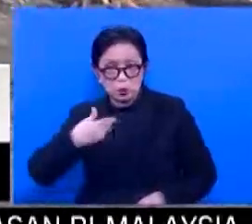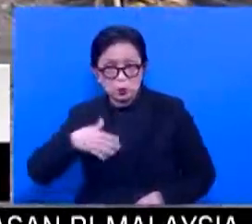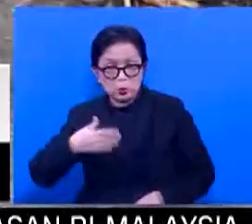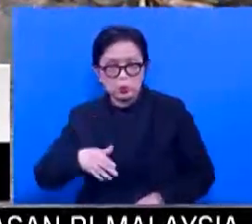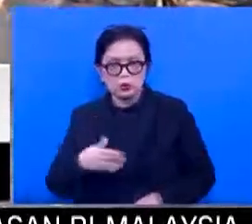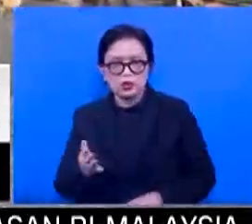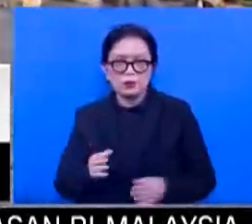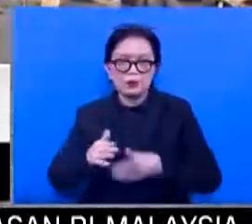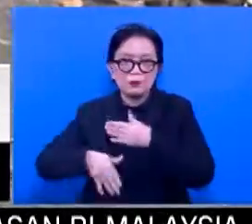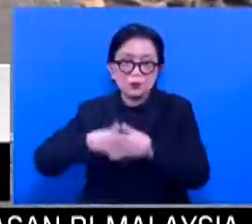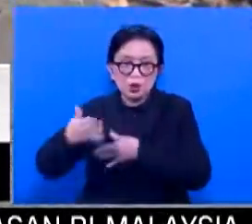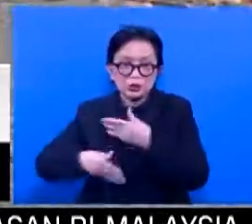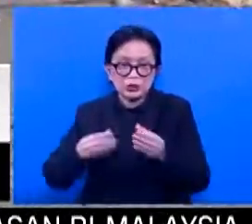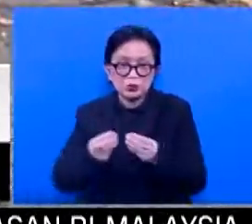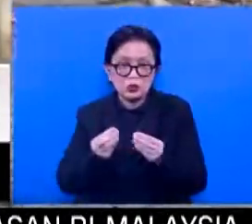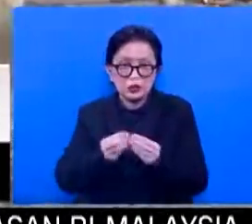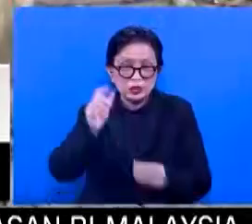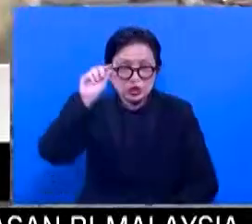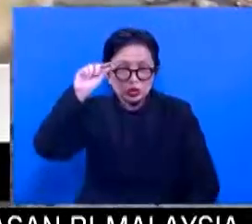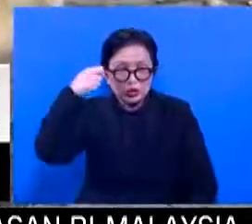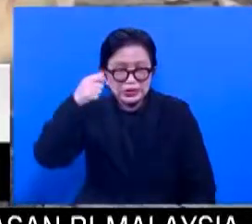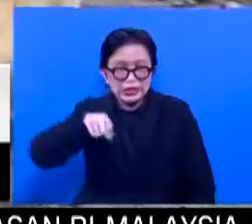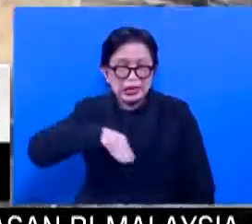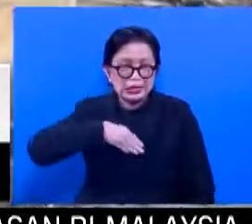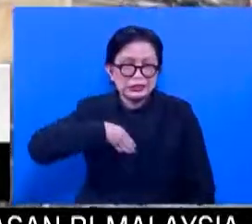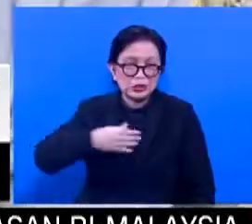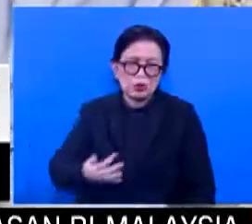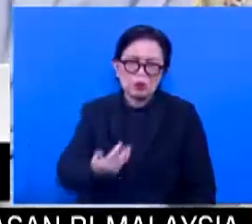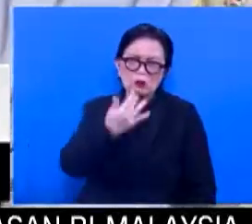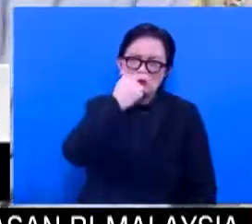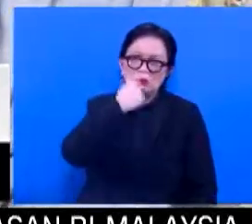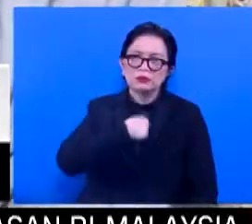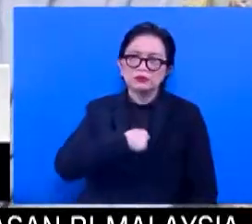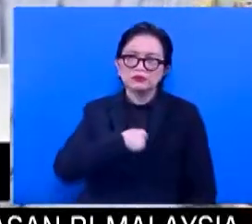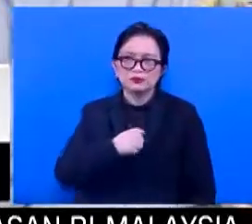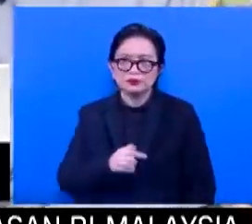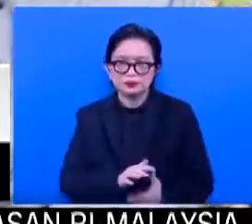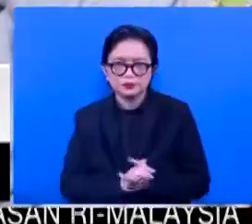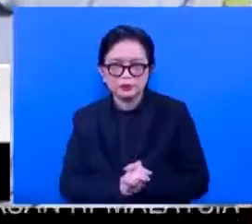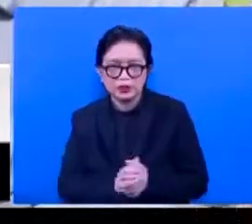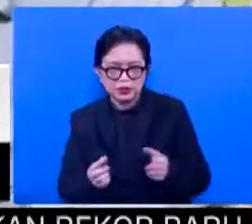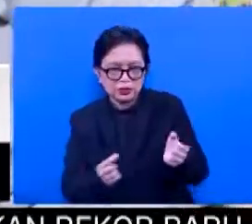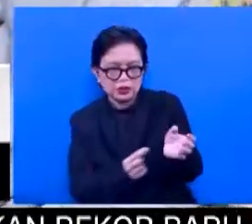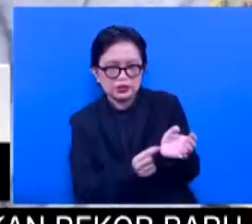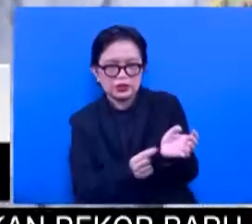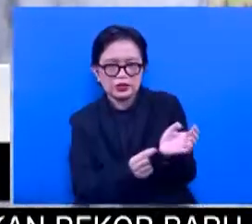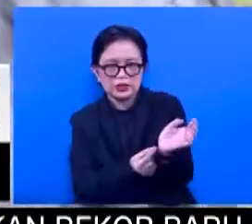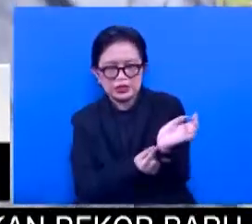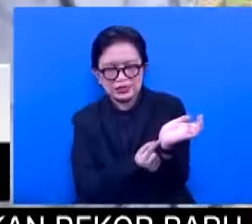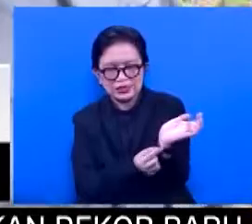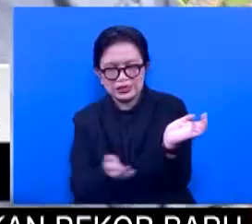tapi proses pembuatannya tidak mudah dan beresiko. Lengket, kena sampai kelihatan kulitnya